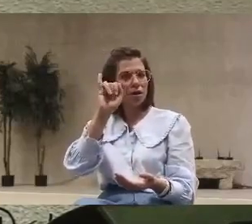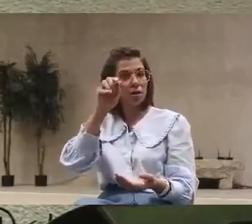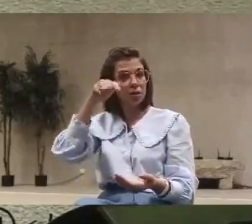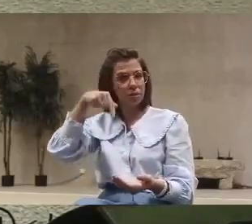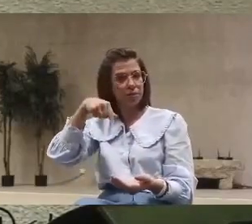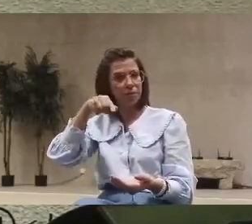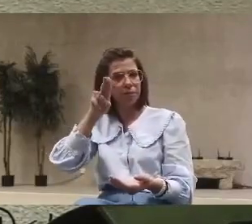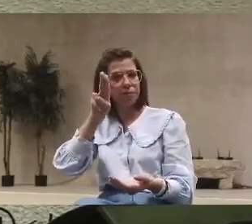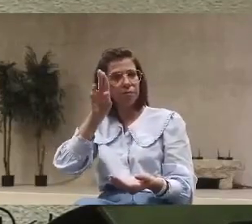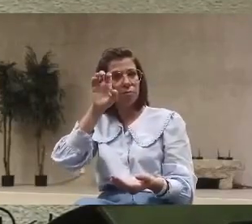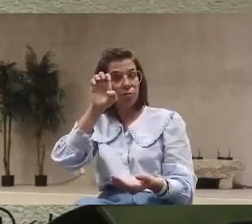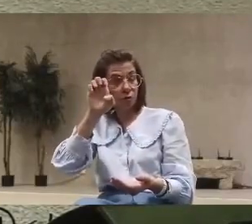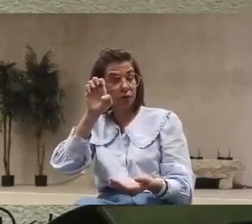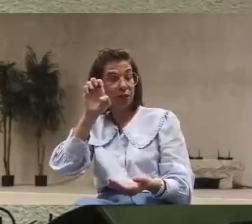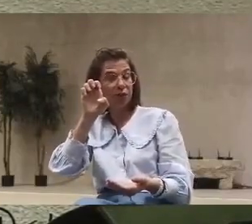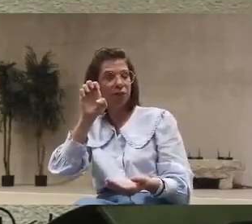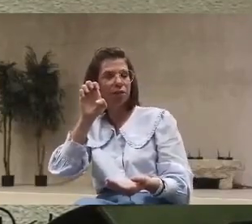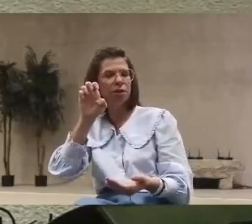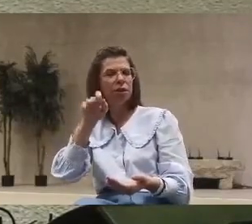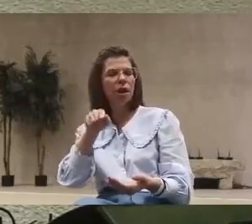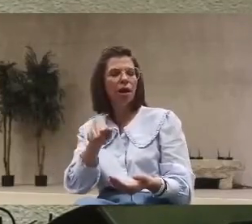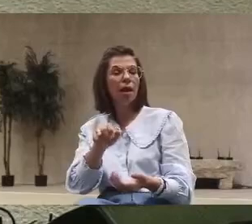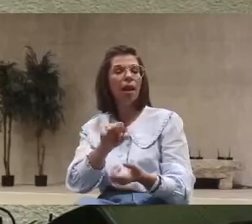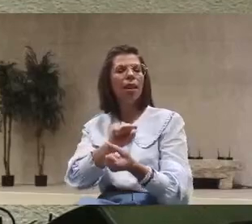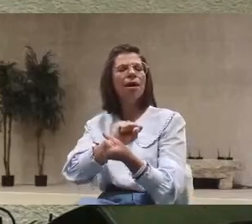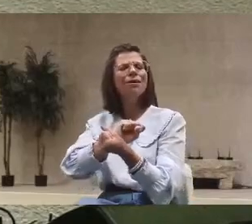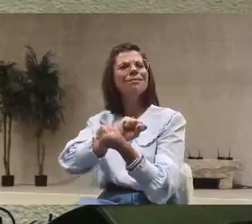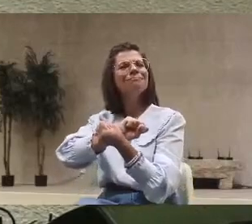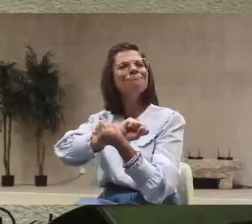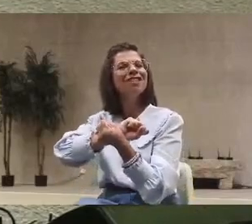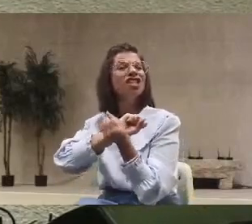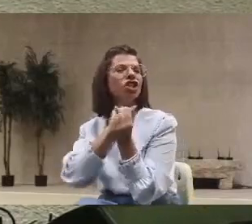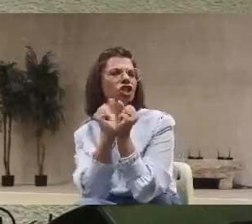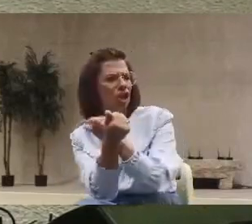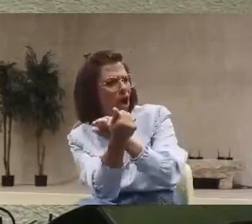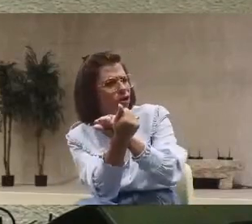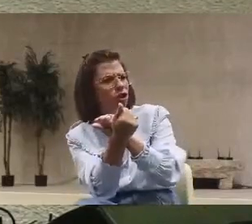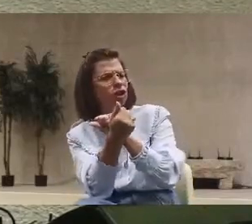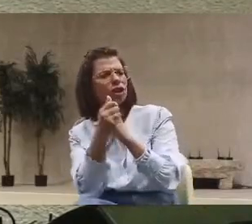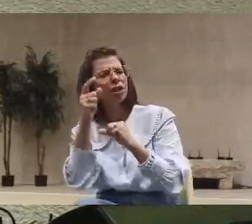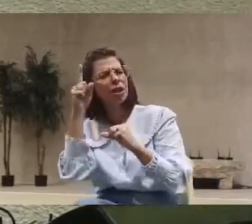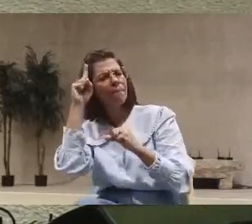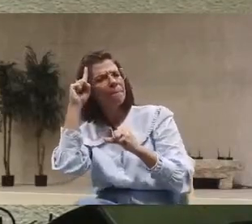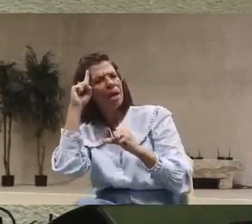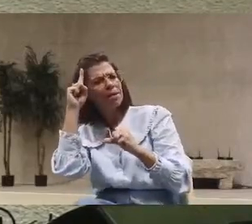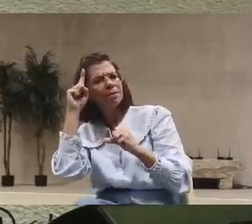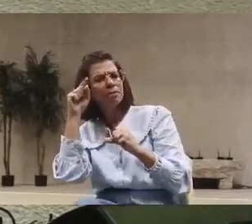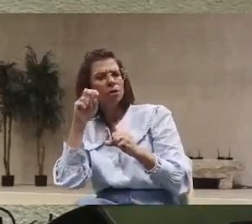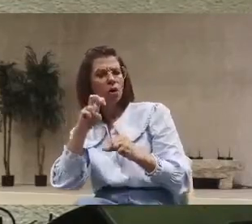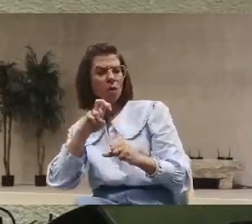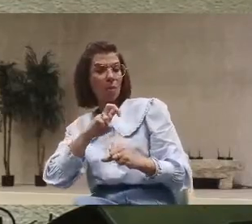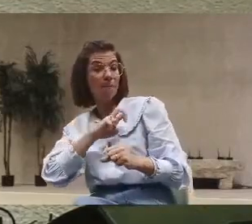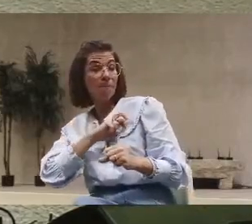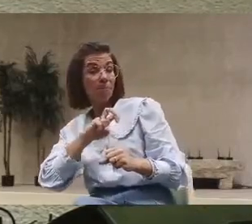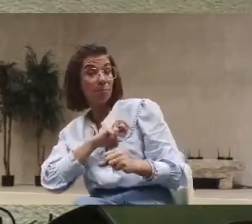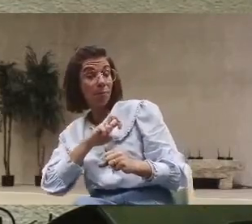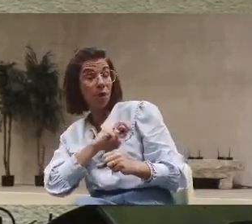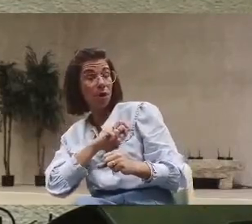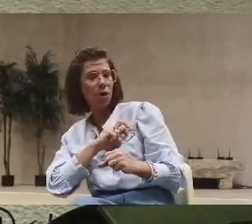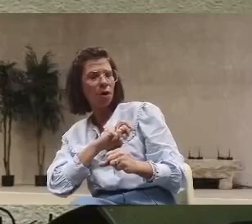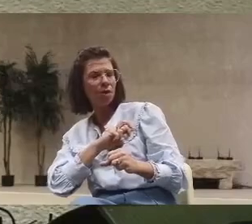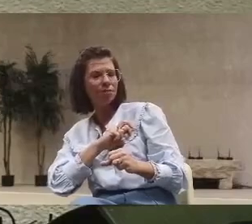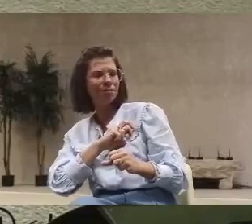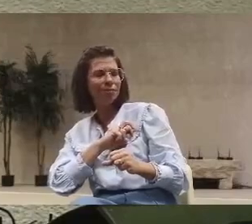ça a été découvert que en fait c'était une politique une dirigeante donc elle a été condamnée à mort à être